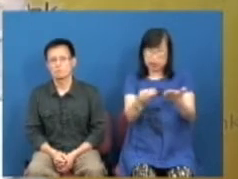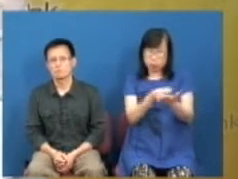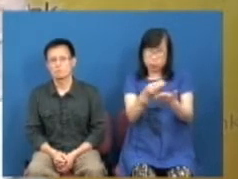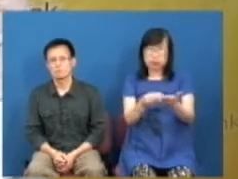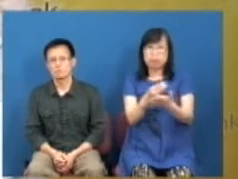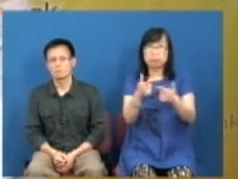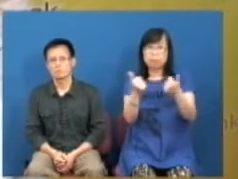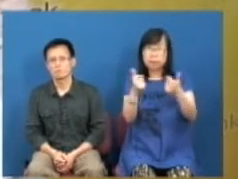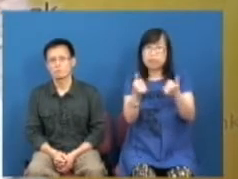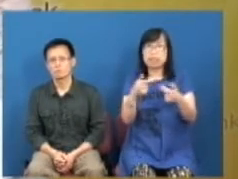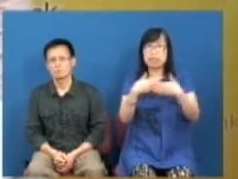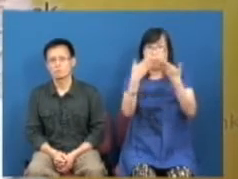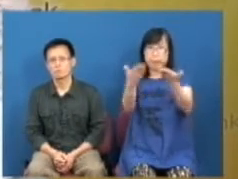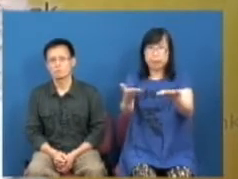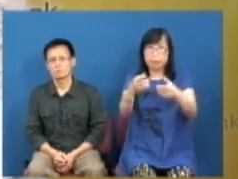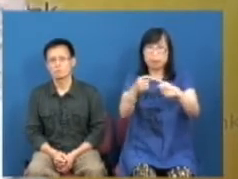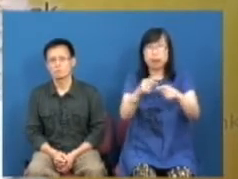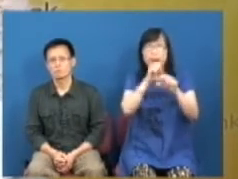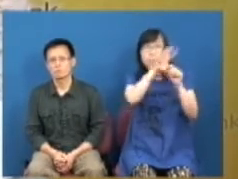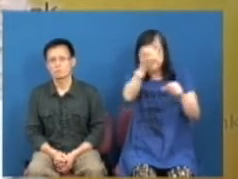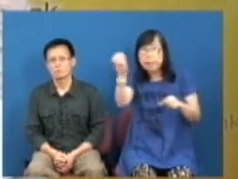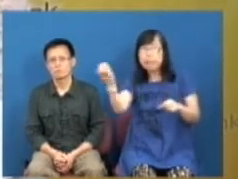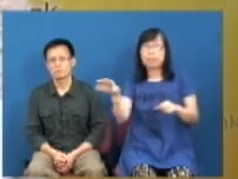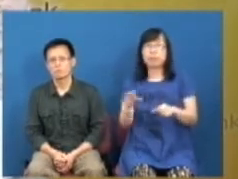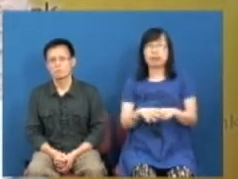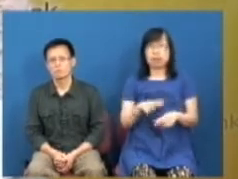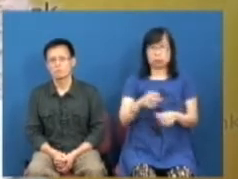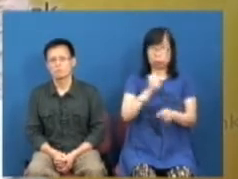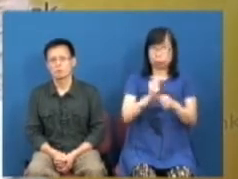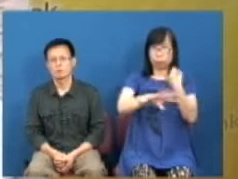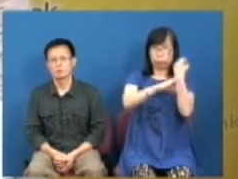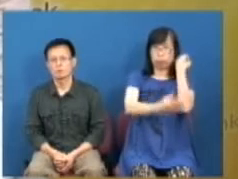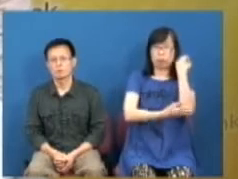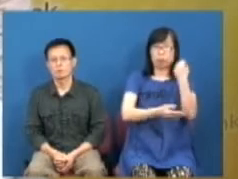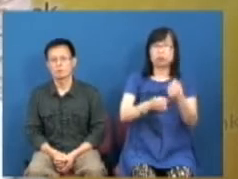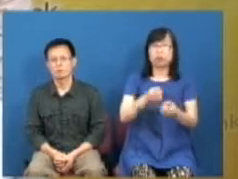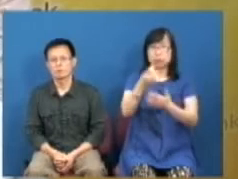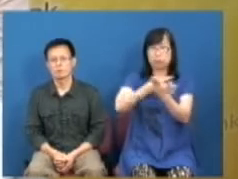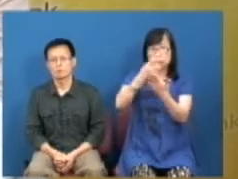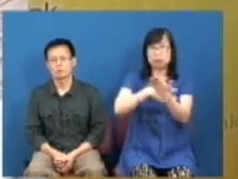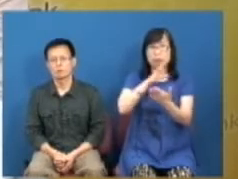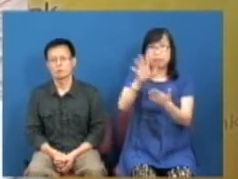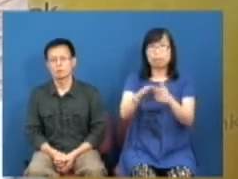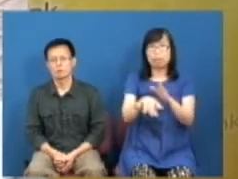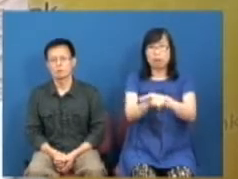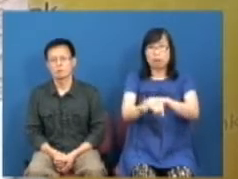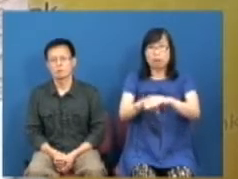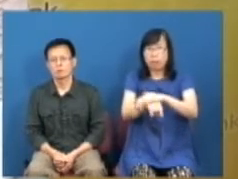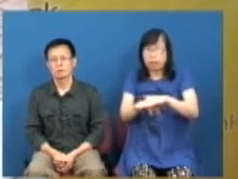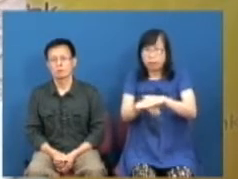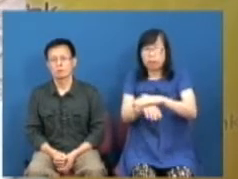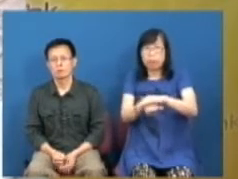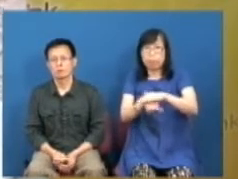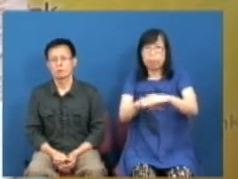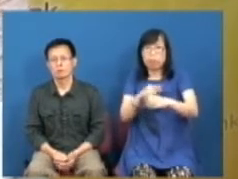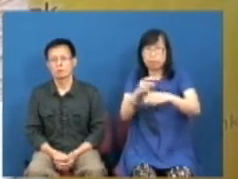去公眾諮詢，你係應該做足你個法律程序，同埋咧就唔應該即係偷偷摸摸咁樣係博懵